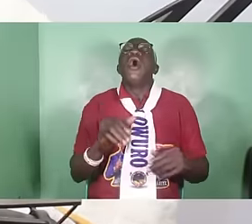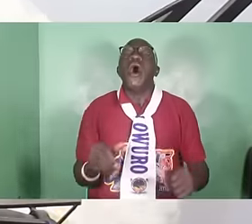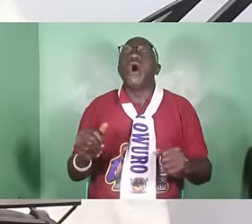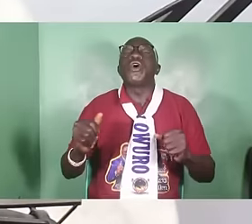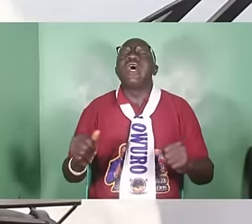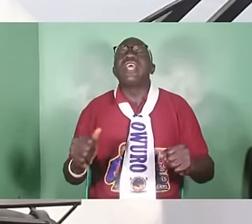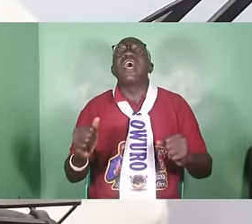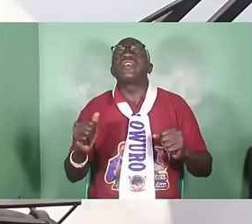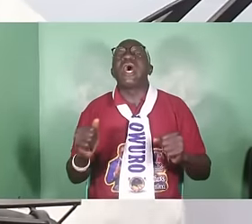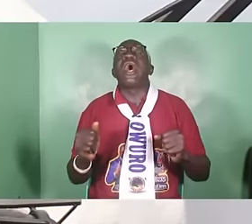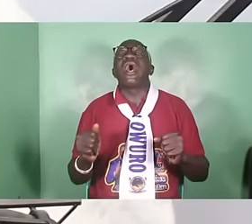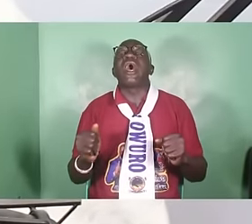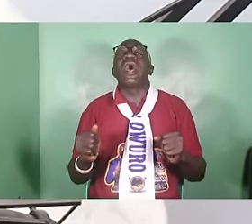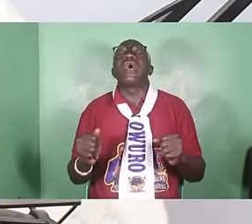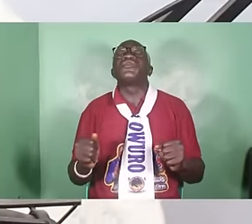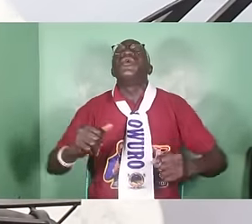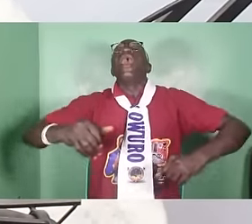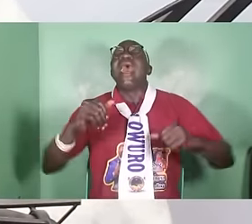duo o Jesus